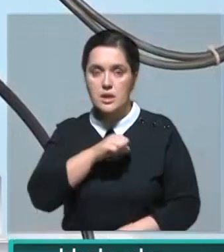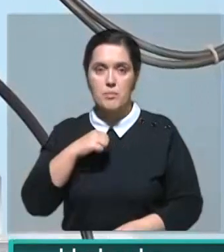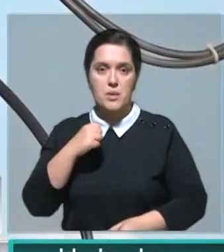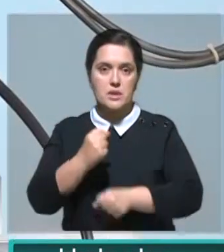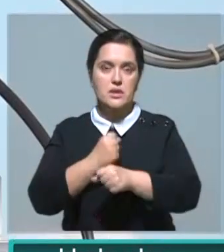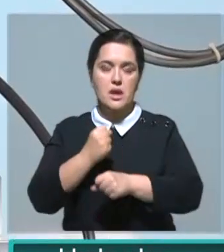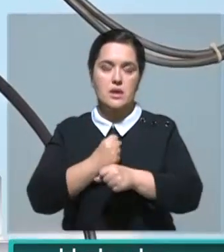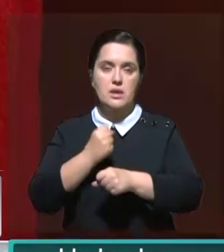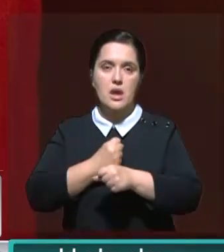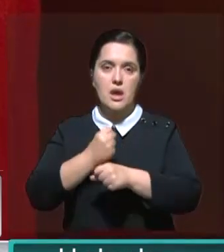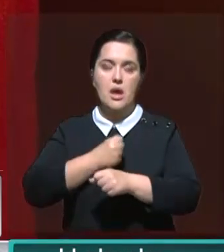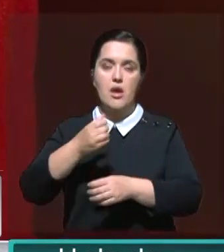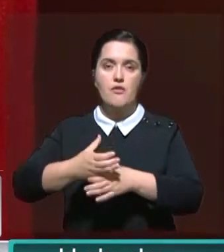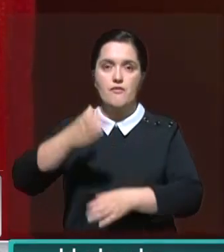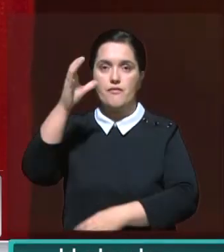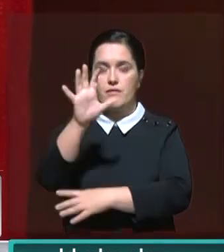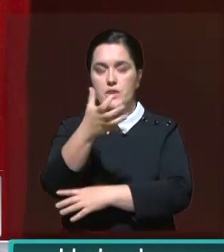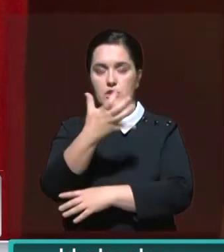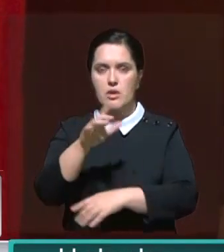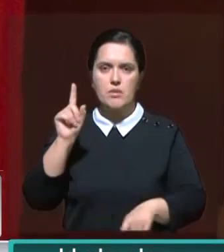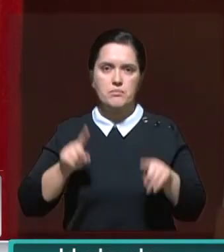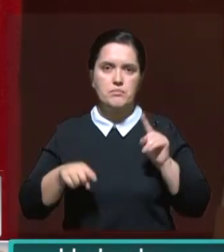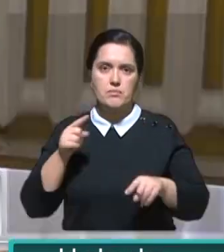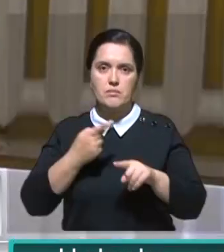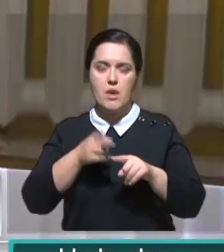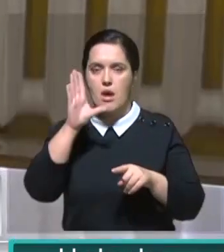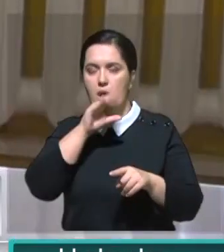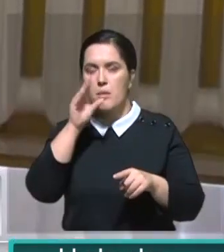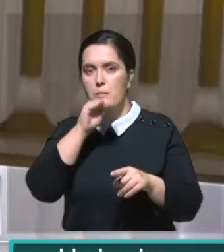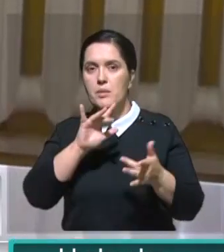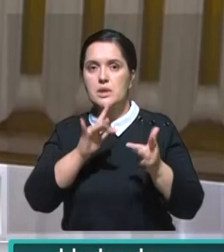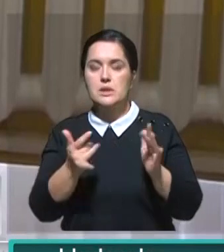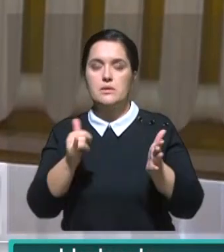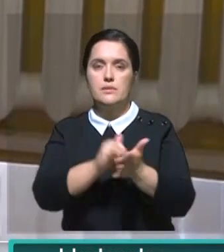модему, люди, хоть и с перебоями, подключаются к всемирной паутине.